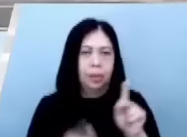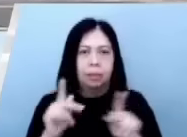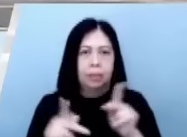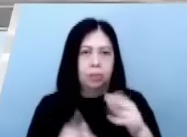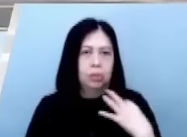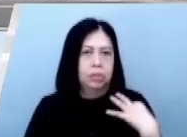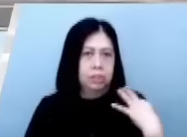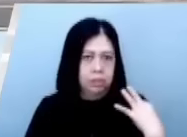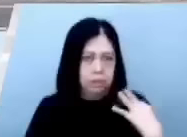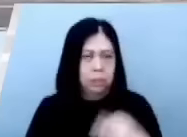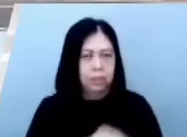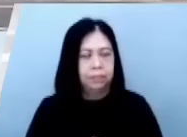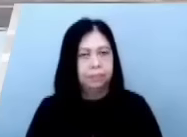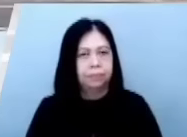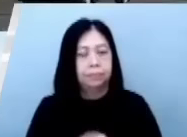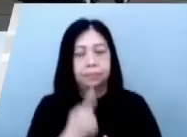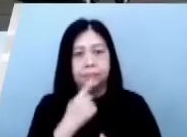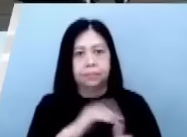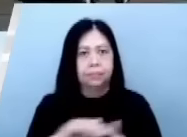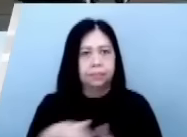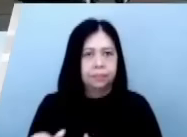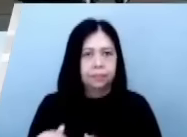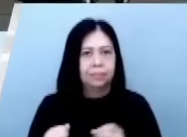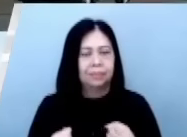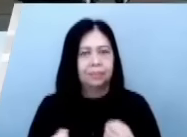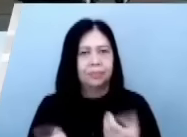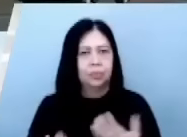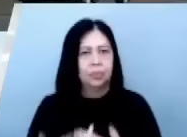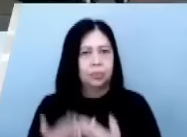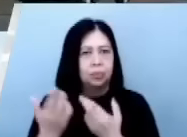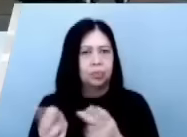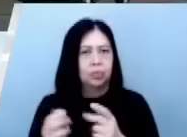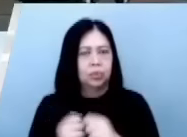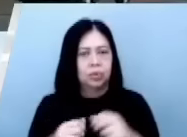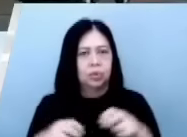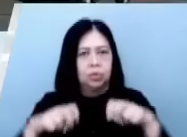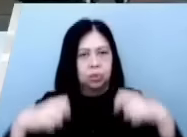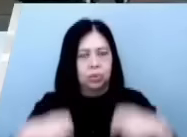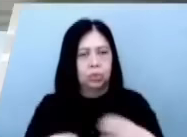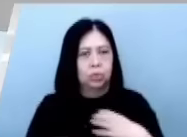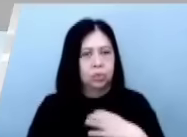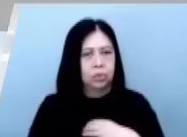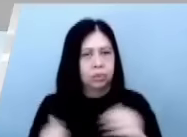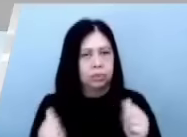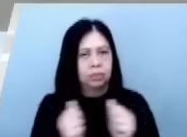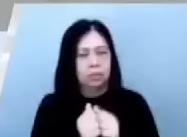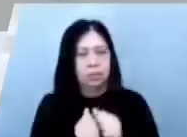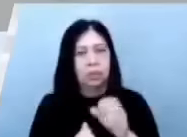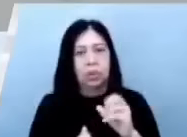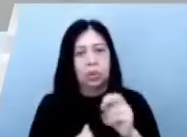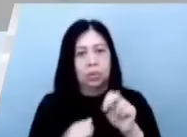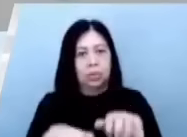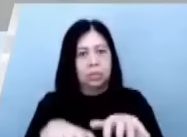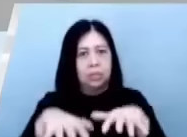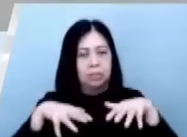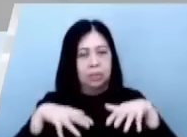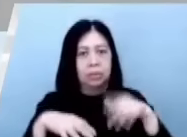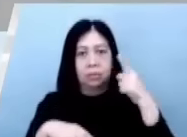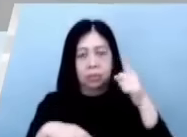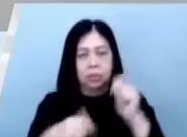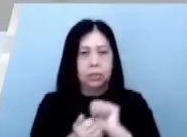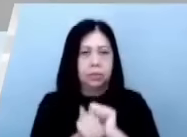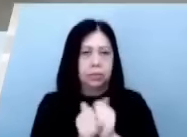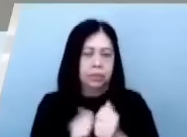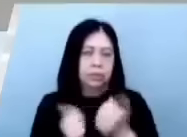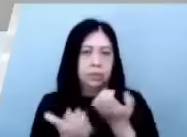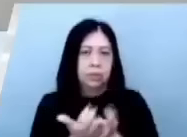Isinantabi pa ng Senado ang resolusyon para sa pag-upo ng Kongreso bilang Constituent Assembly para baguhin ang ilang economic provisions